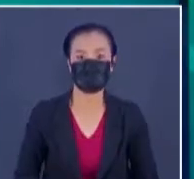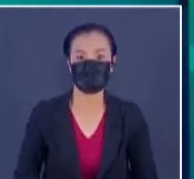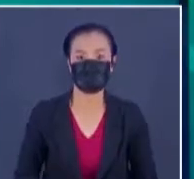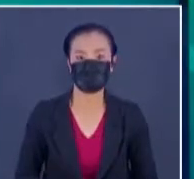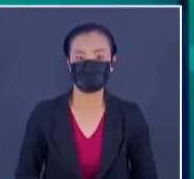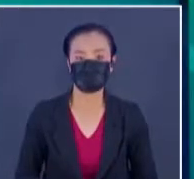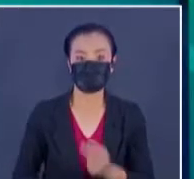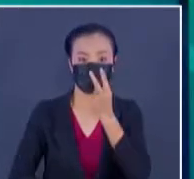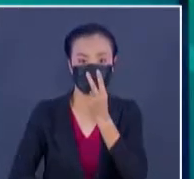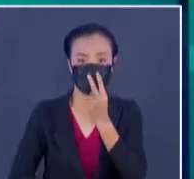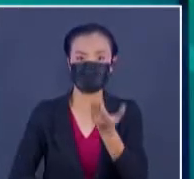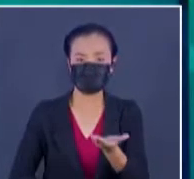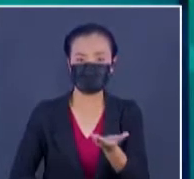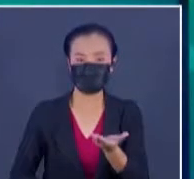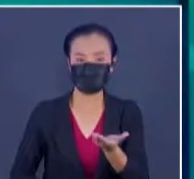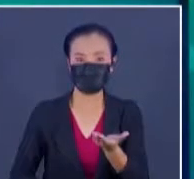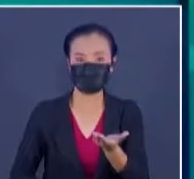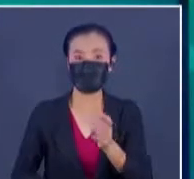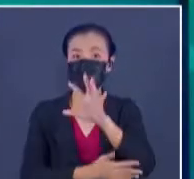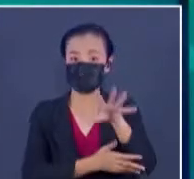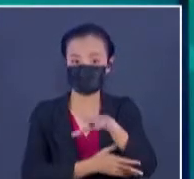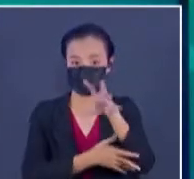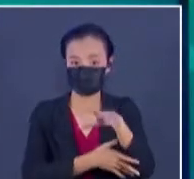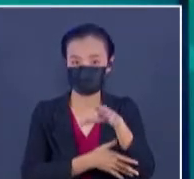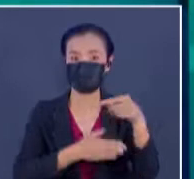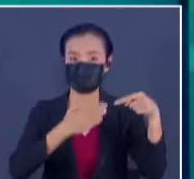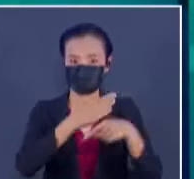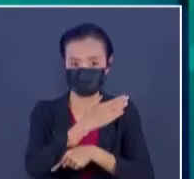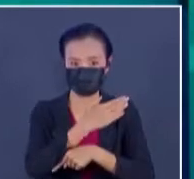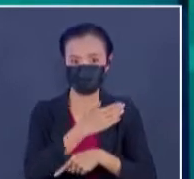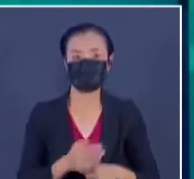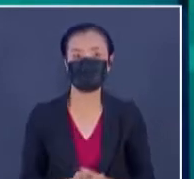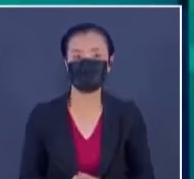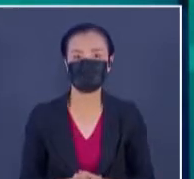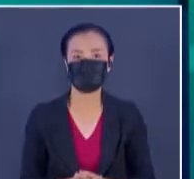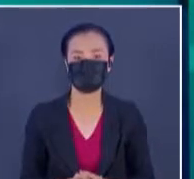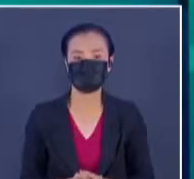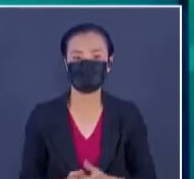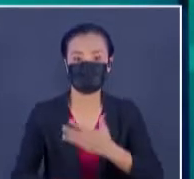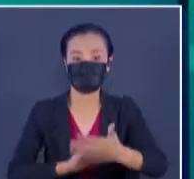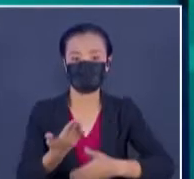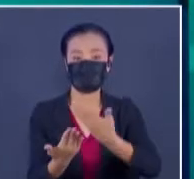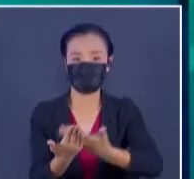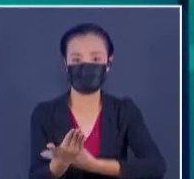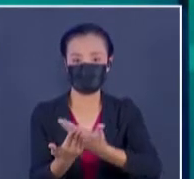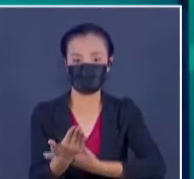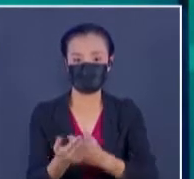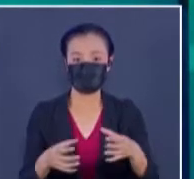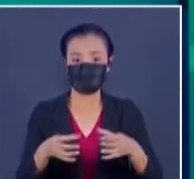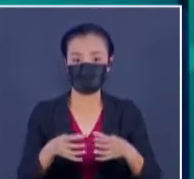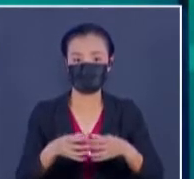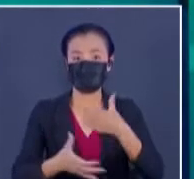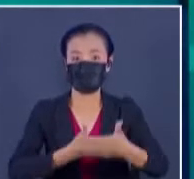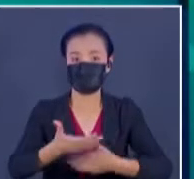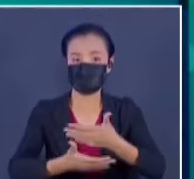คุณผู้ชมครับไปดูอีกหนึ่งเหตุการณ์ครับเป็นการหลอกลวงเป็นการช่อโกงกันเหมือนกันนะครับเรื่องของการซื้อขายลอตเตอรี่นะครับมีกลุ่มผู้ค้